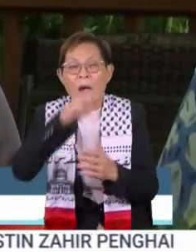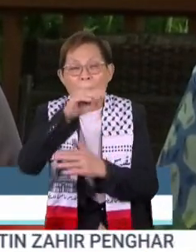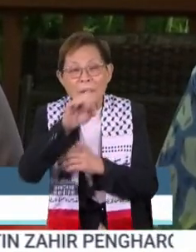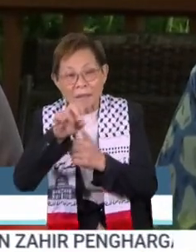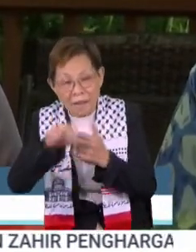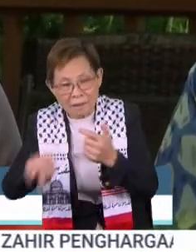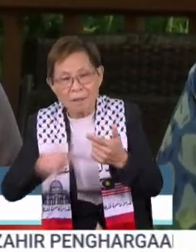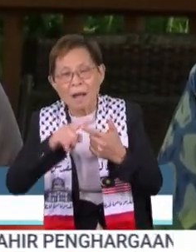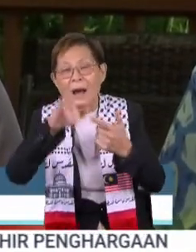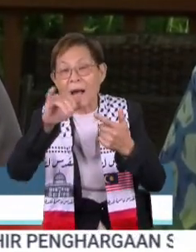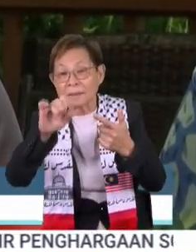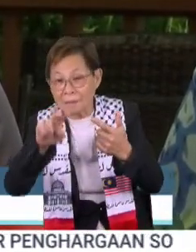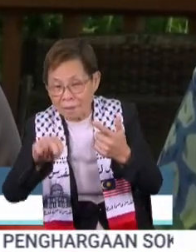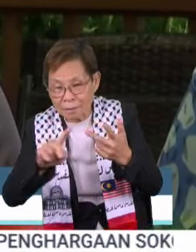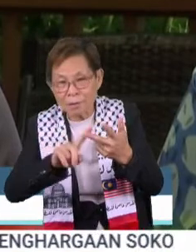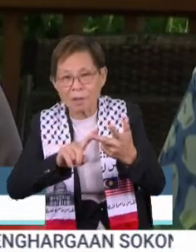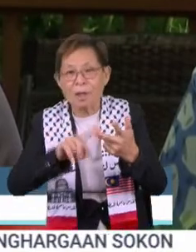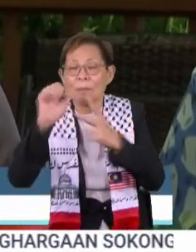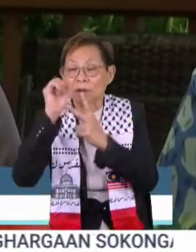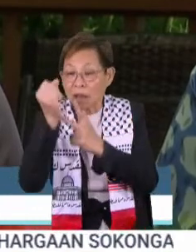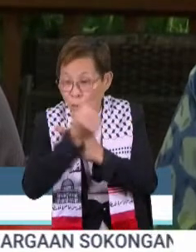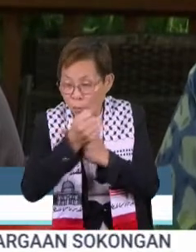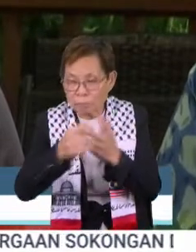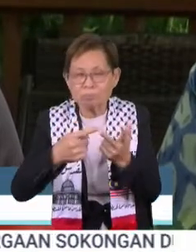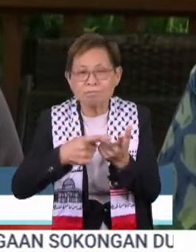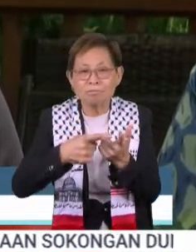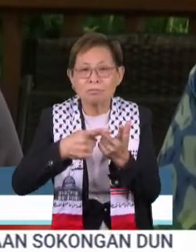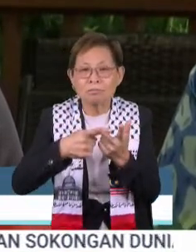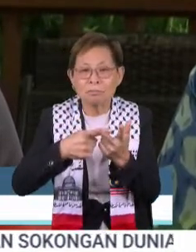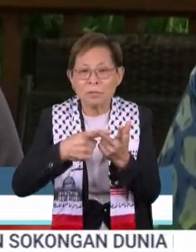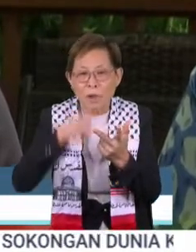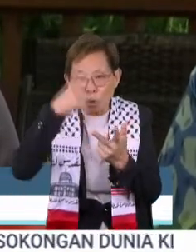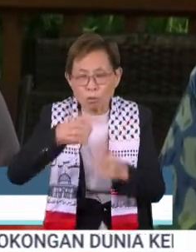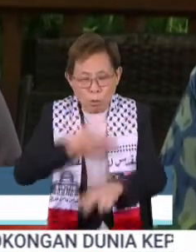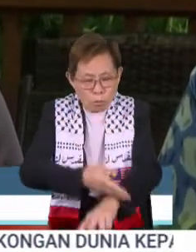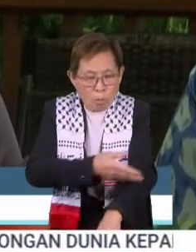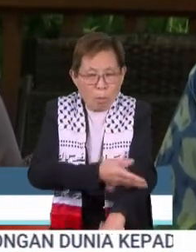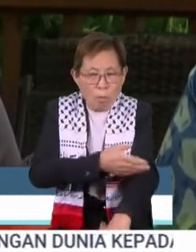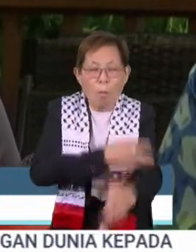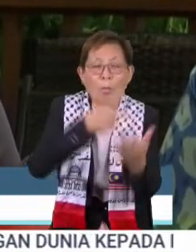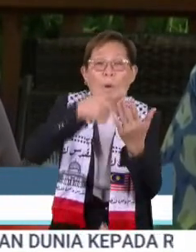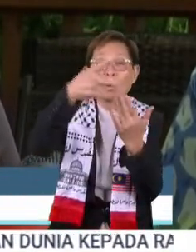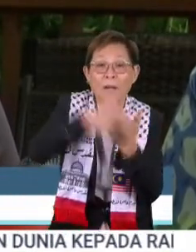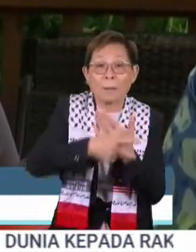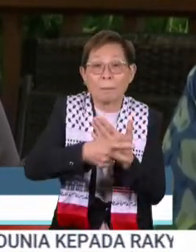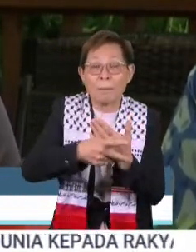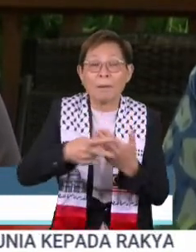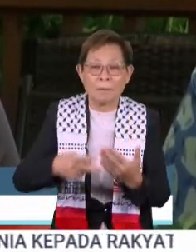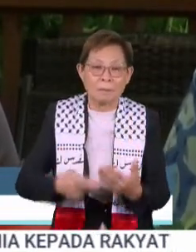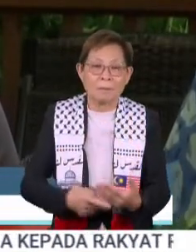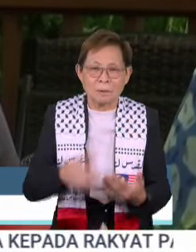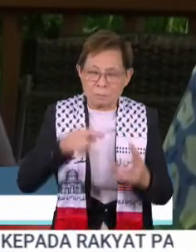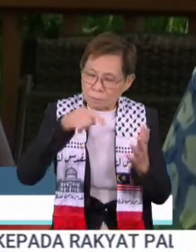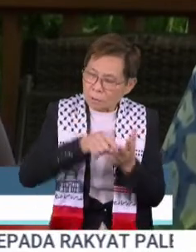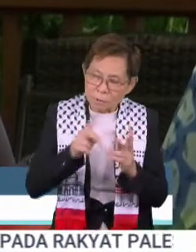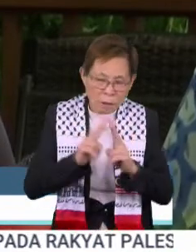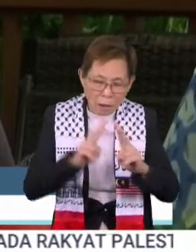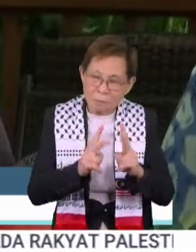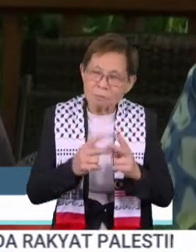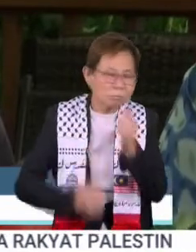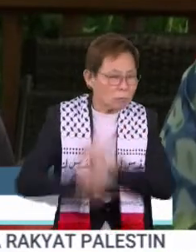MSN, ISN dan juga pihak persatuan untuk memperbaiki program-program yang kita ada. Ya, yang ini sangat